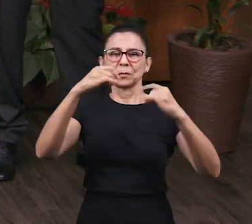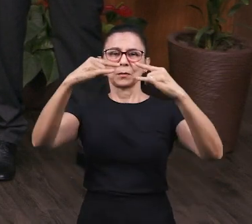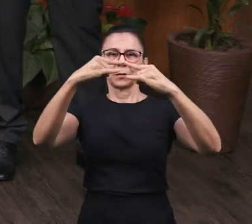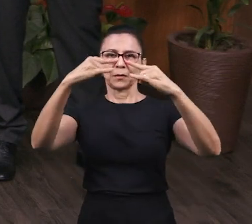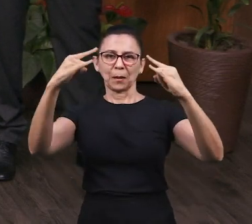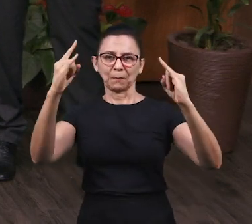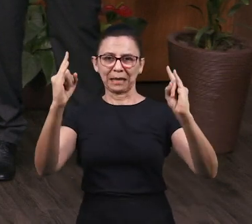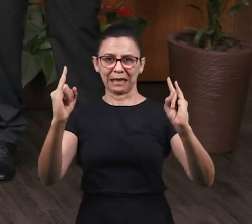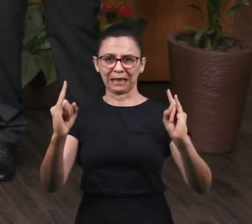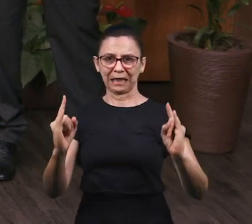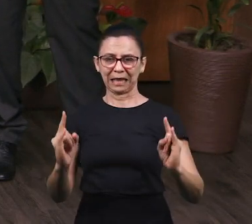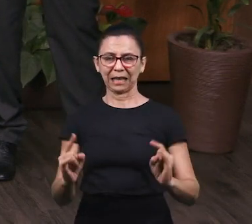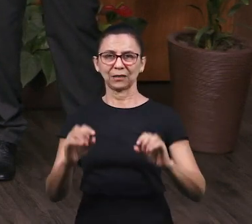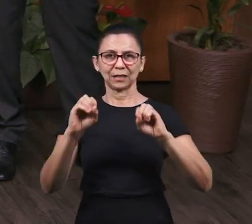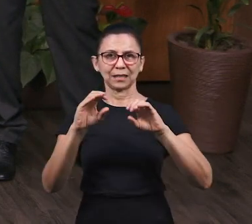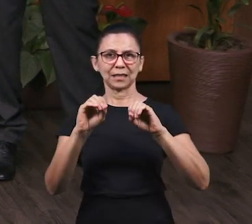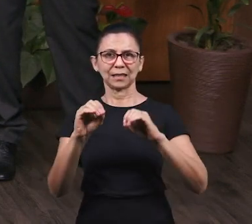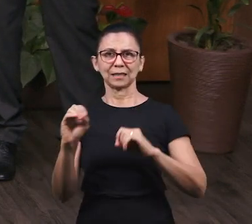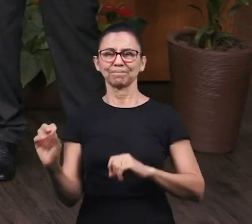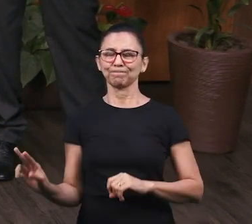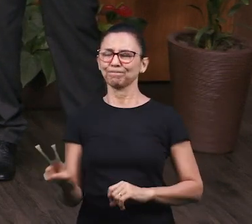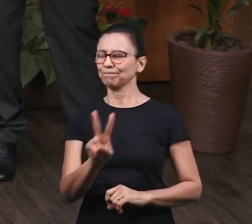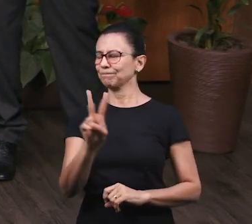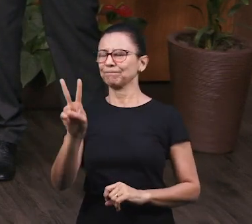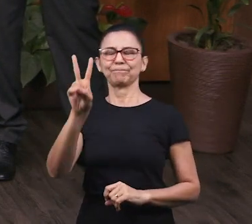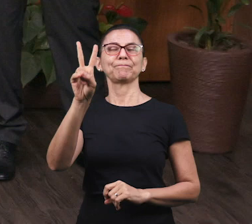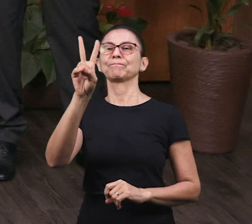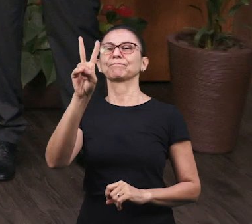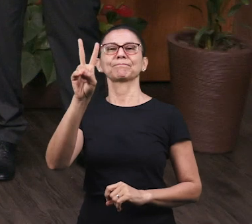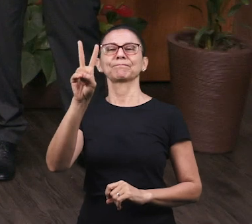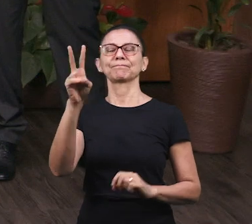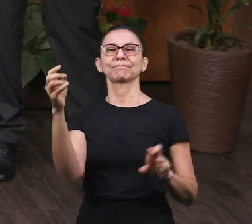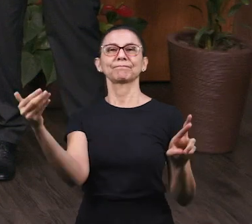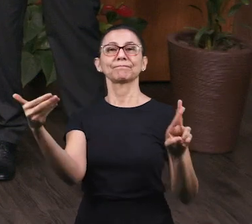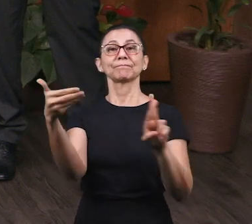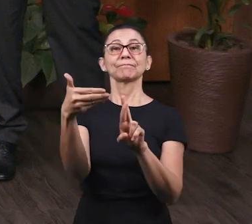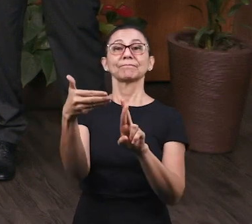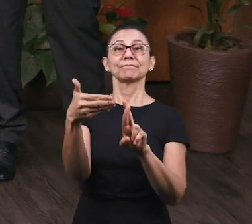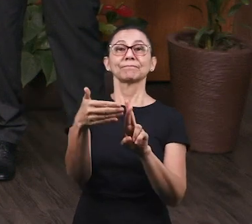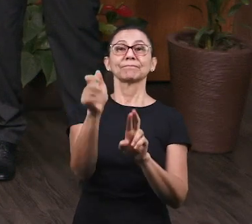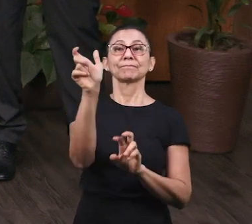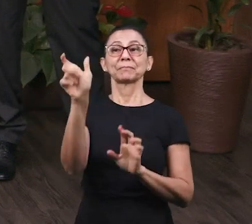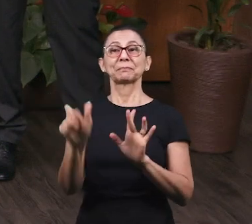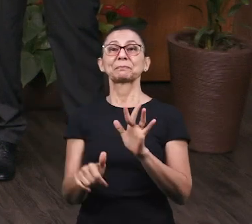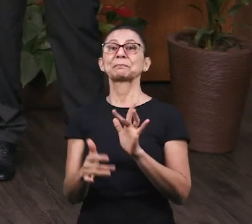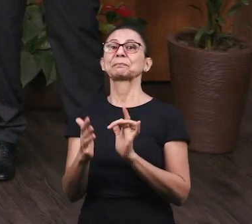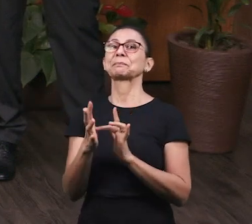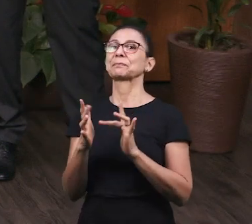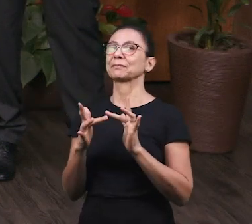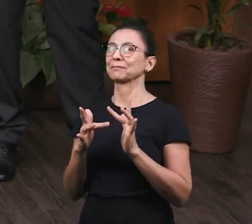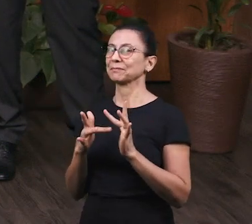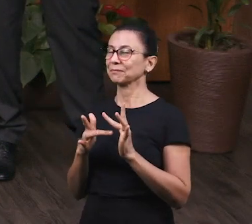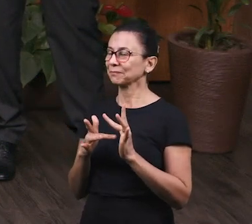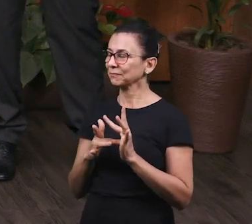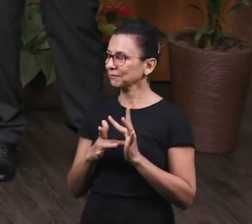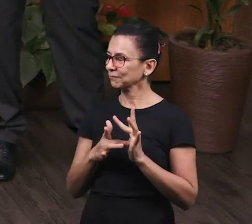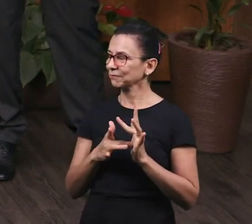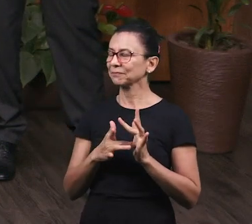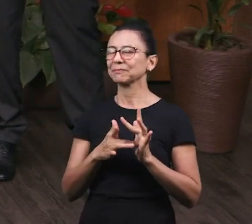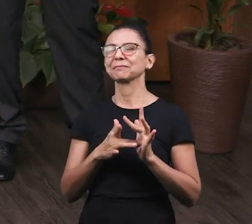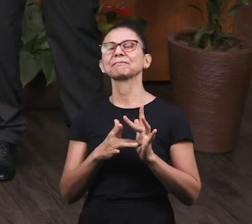et beauté. Il fait référence prophétiquement au Seigneur Jésus et nous